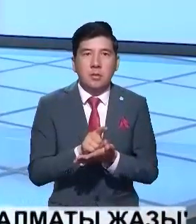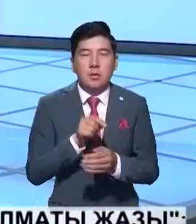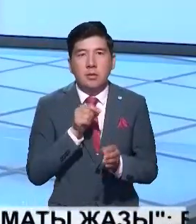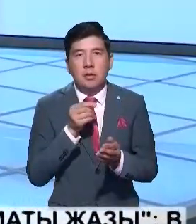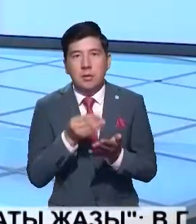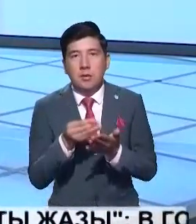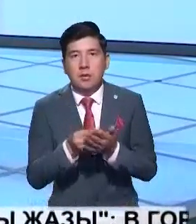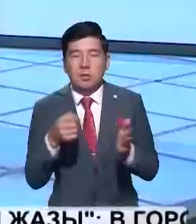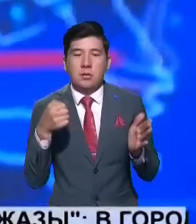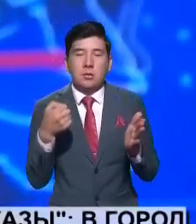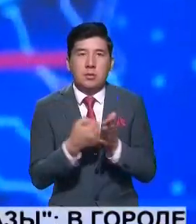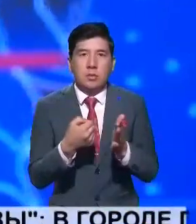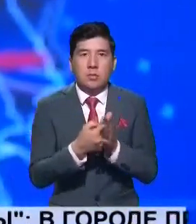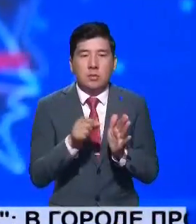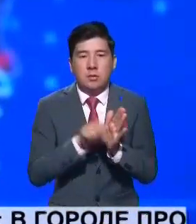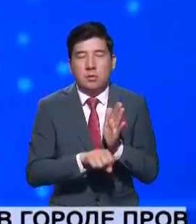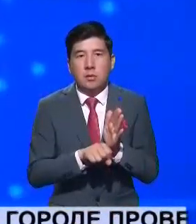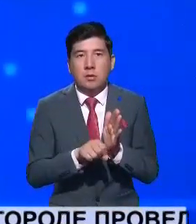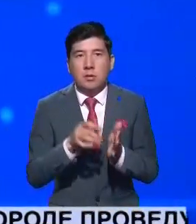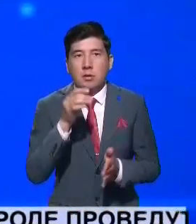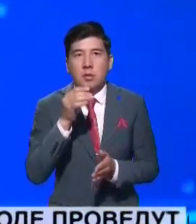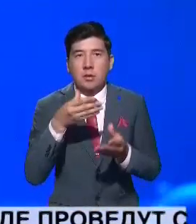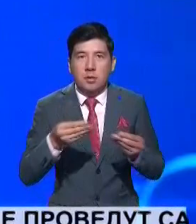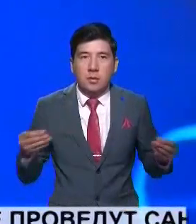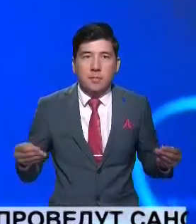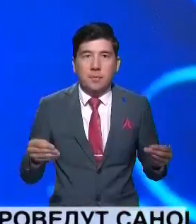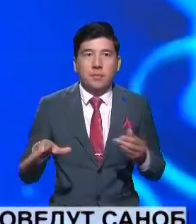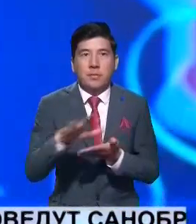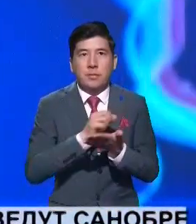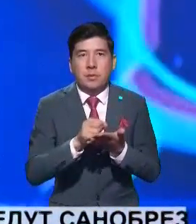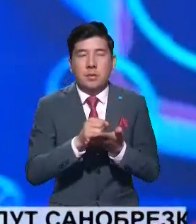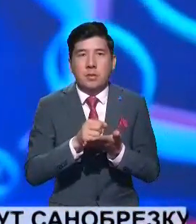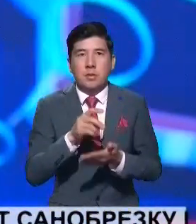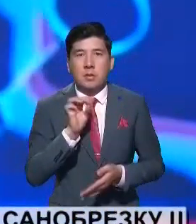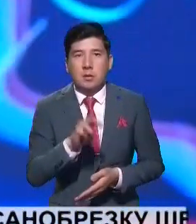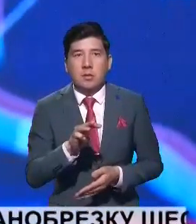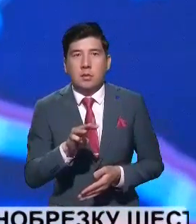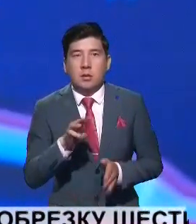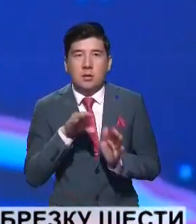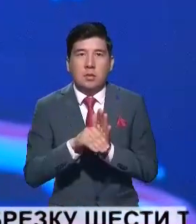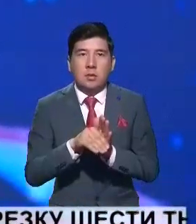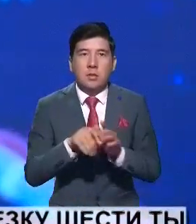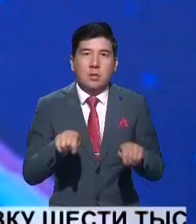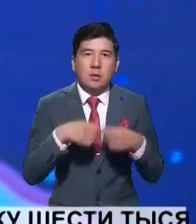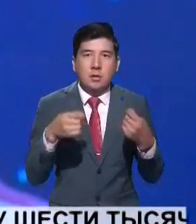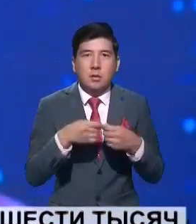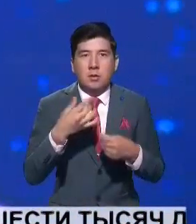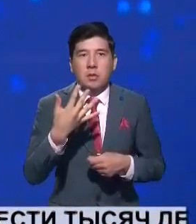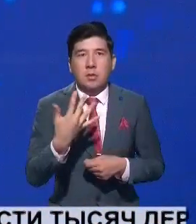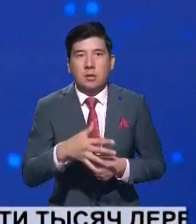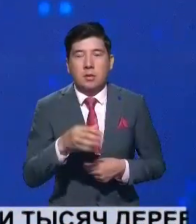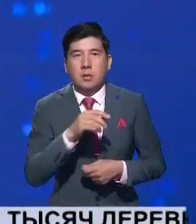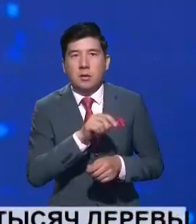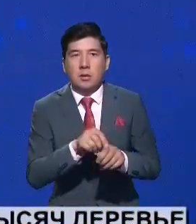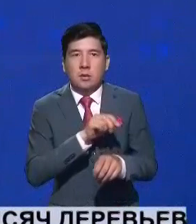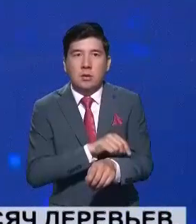до зимы. Напомню, весеннее половодье разрушило более 2000 опор энергоснабжения и оборвало более 50 километров